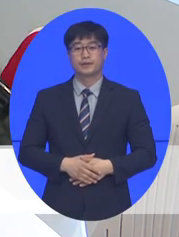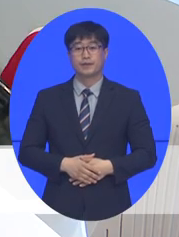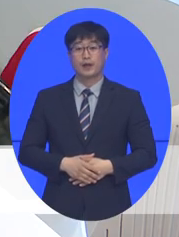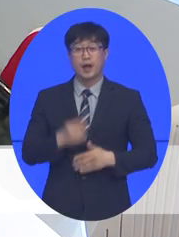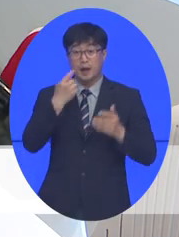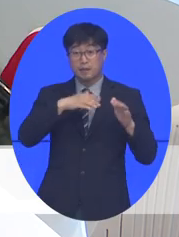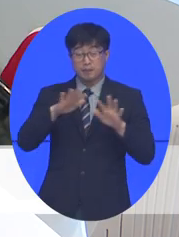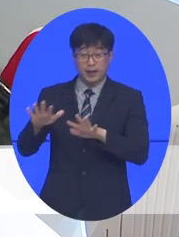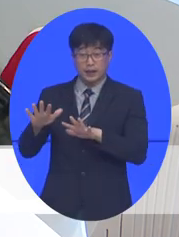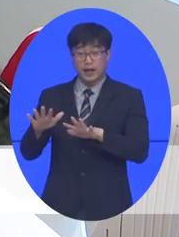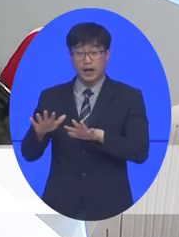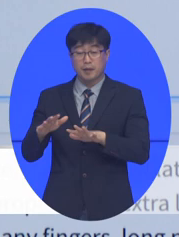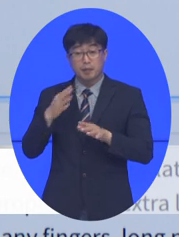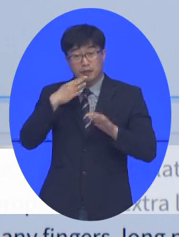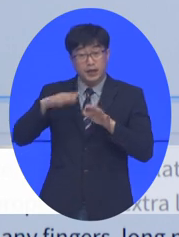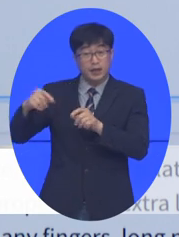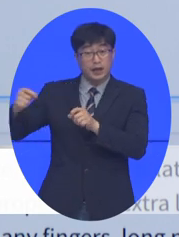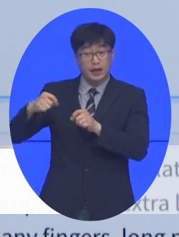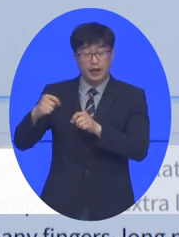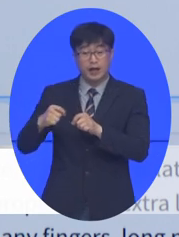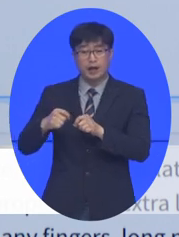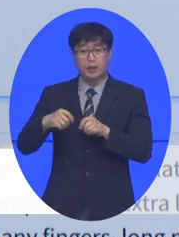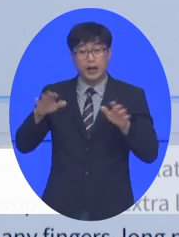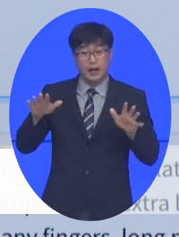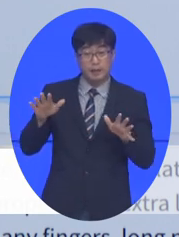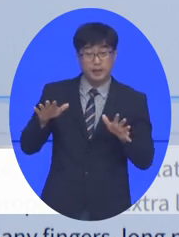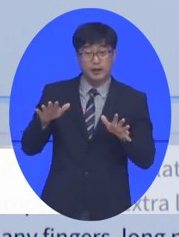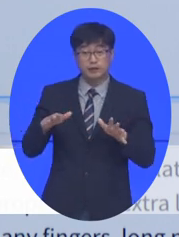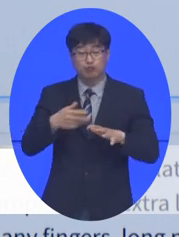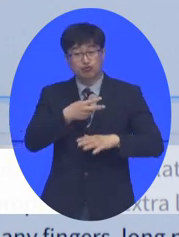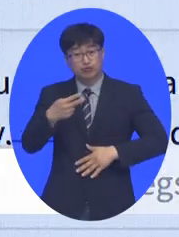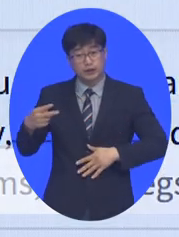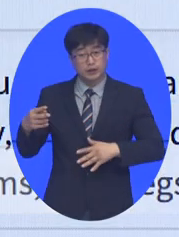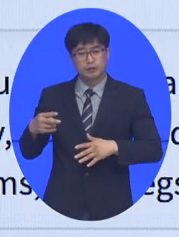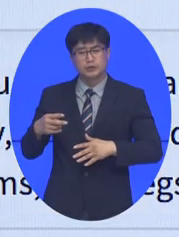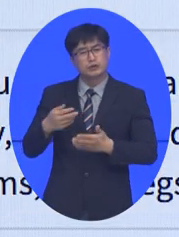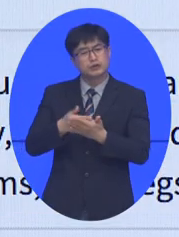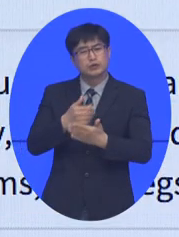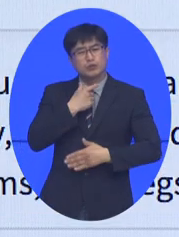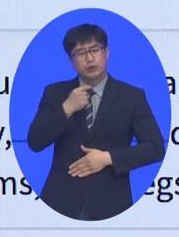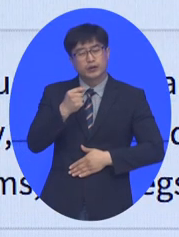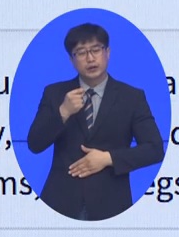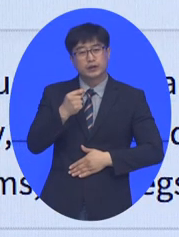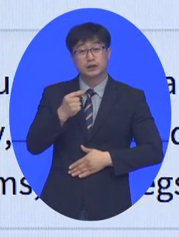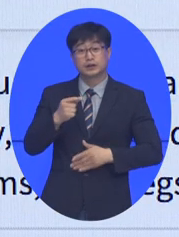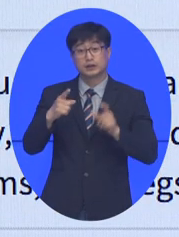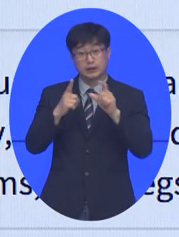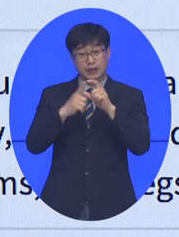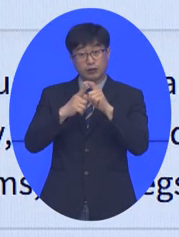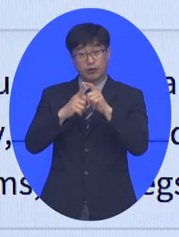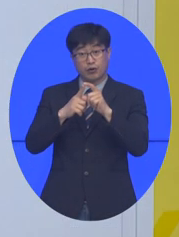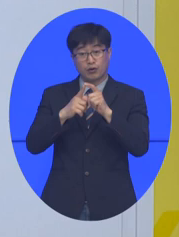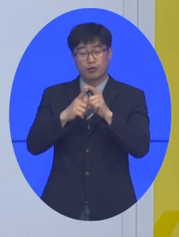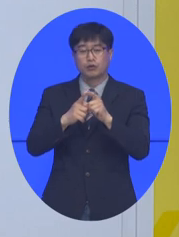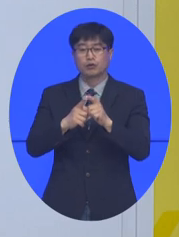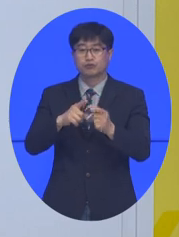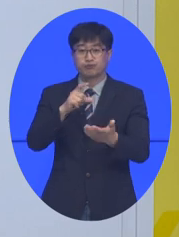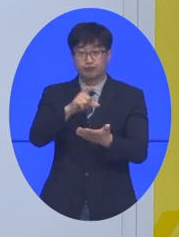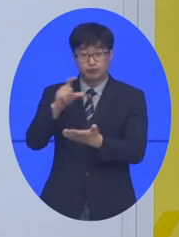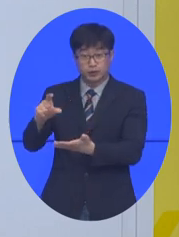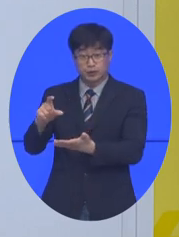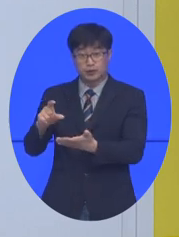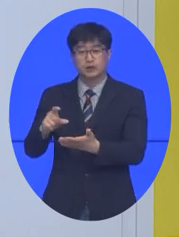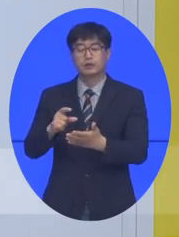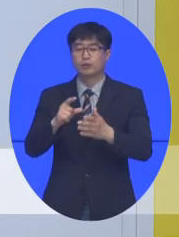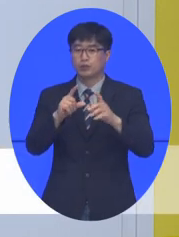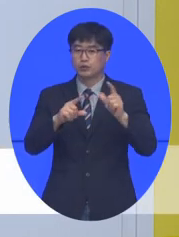바다, 해변 풍경, 갈매기, 수영하는 사람. 그리고 싶은 그림을 생각하며 떠오르는 단어를 적어 넣으면 이미지가